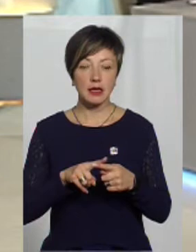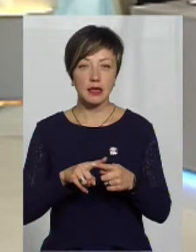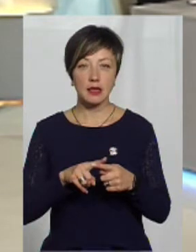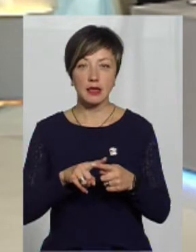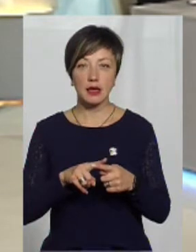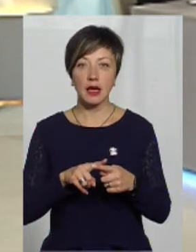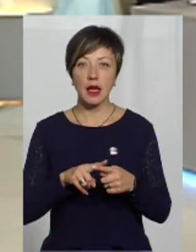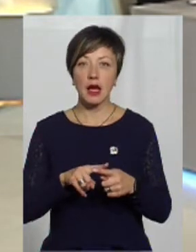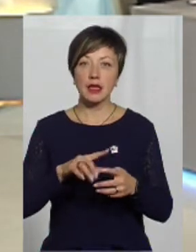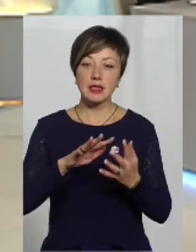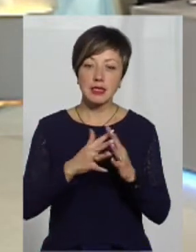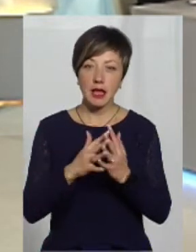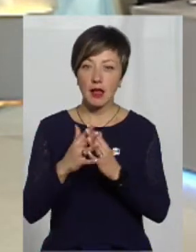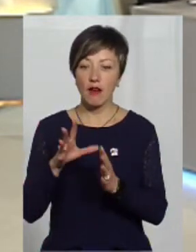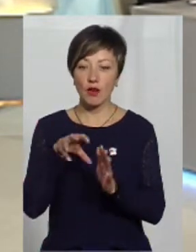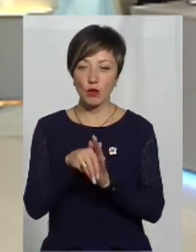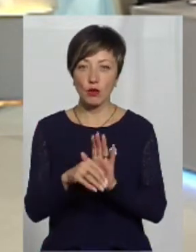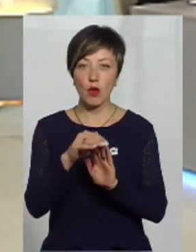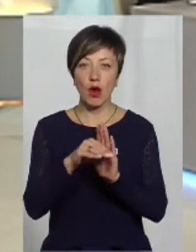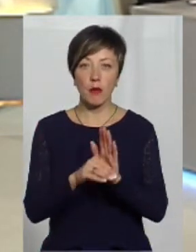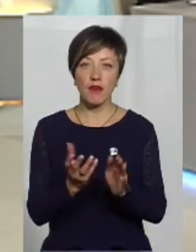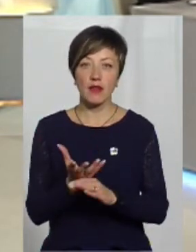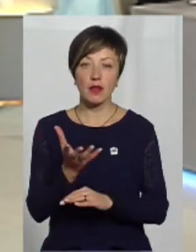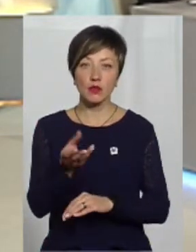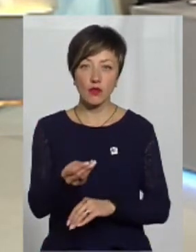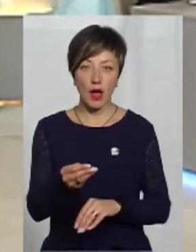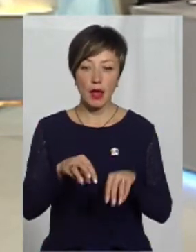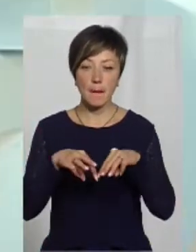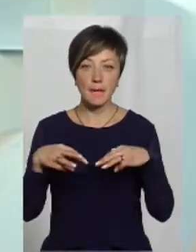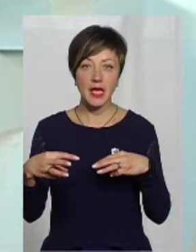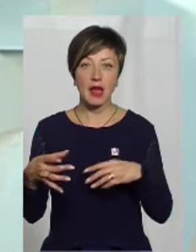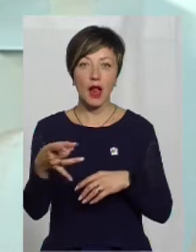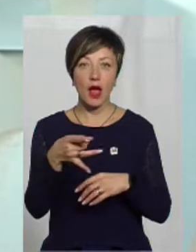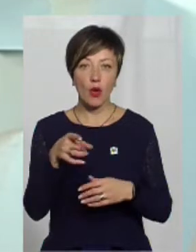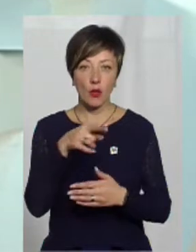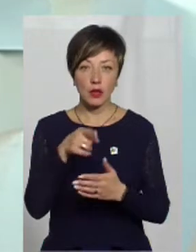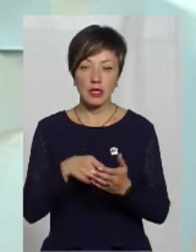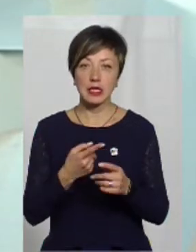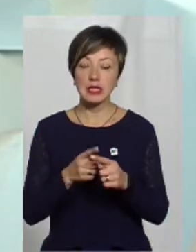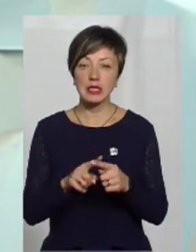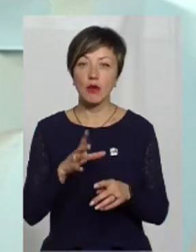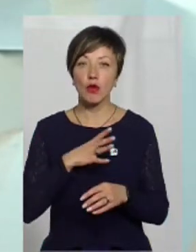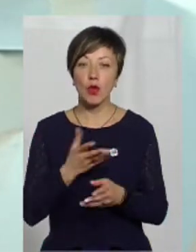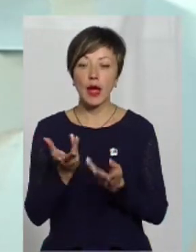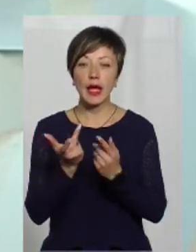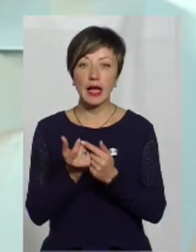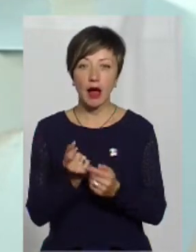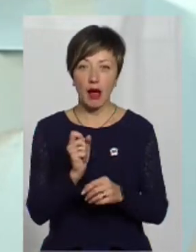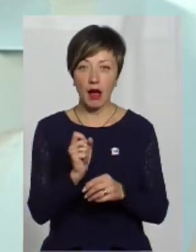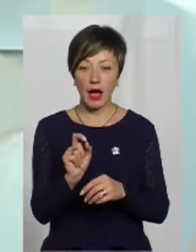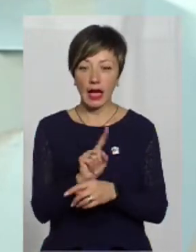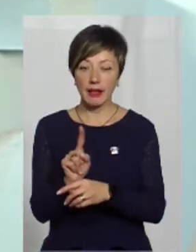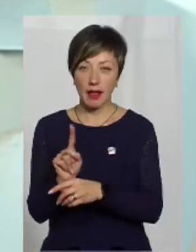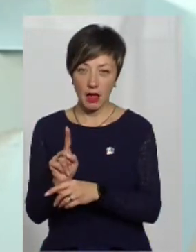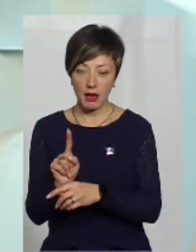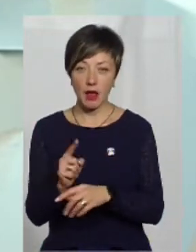пункти для включення в програму фінансування Мінрегіону? Ну, насамперед, це було кілька критеріїв. Один із критеріїв,